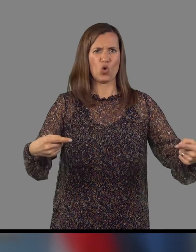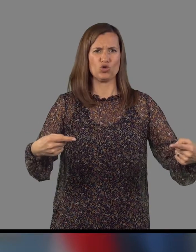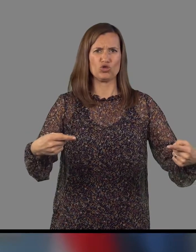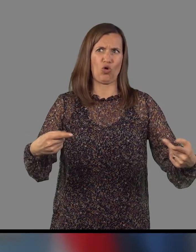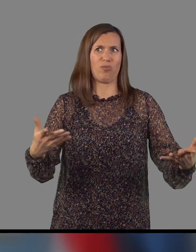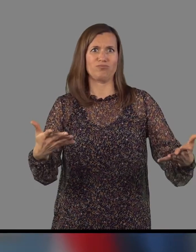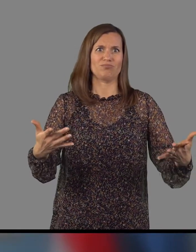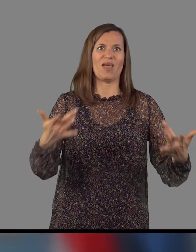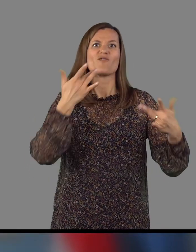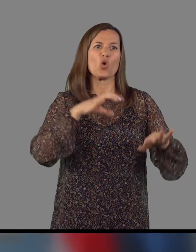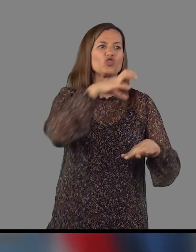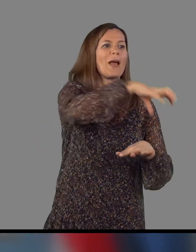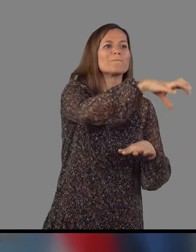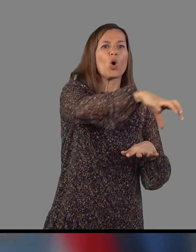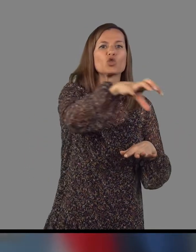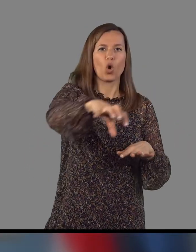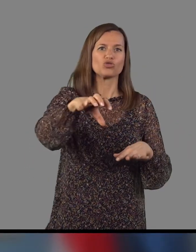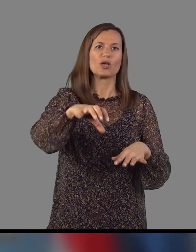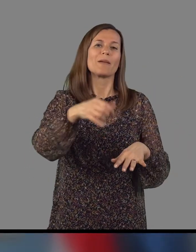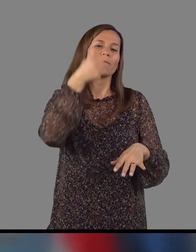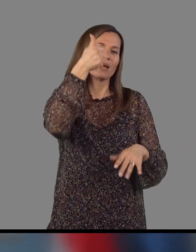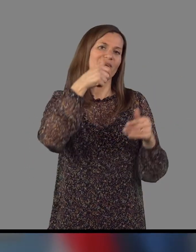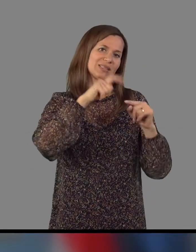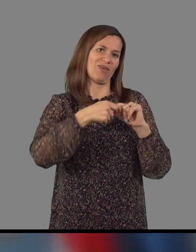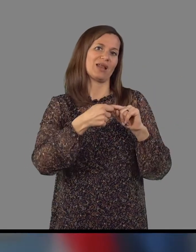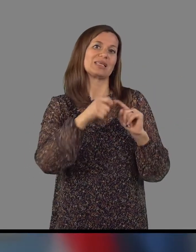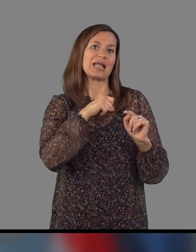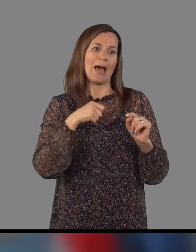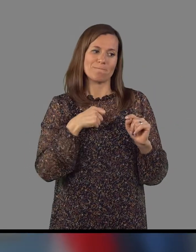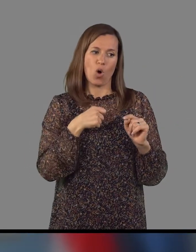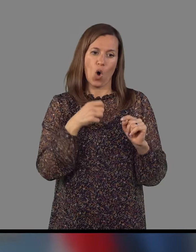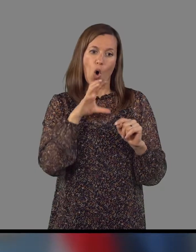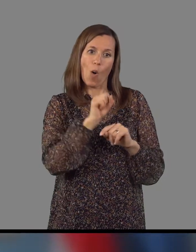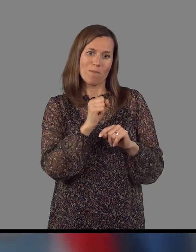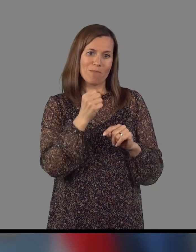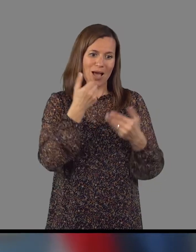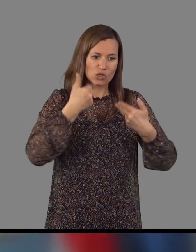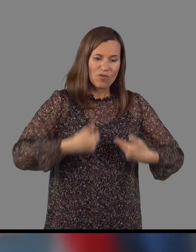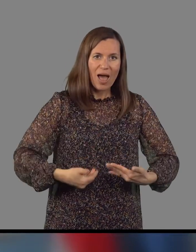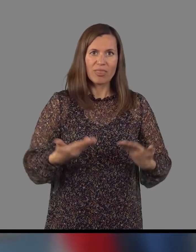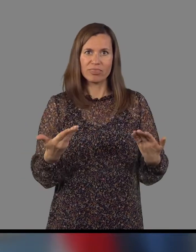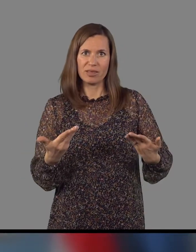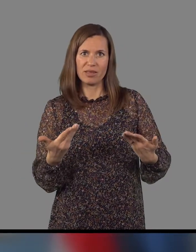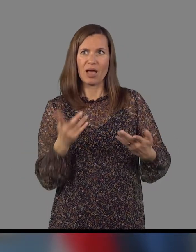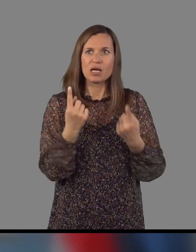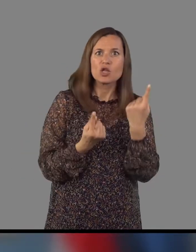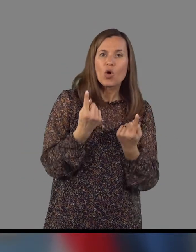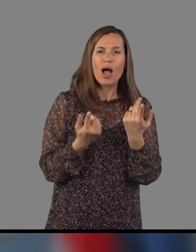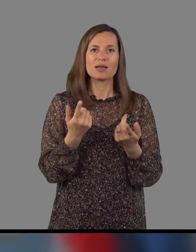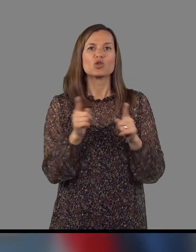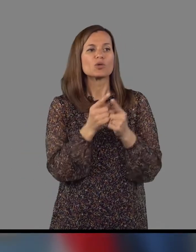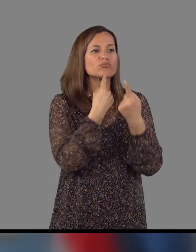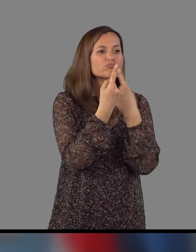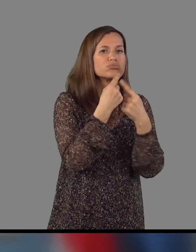ta hip vročih področjih, je potrebno samo opazovanje in posvet za zdravstveno službo, vsekakor